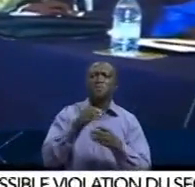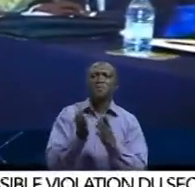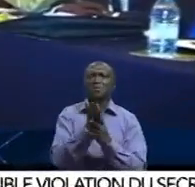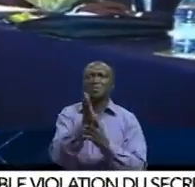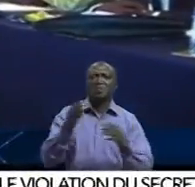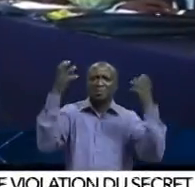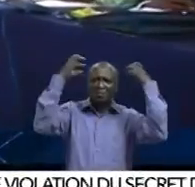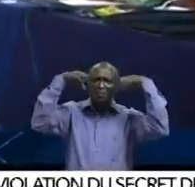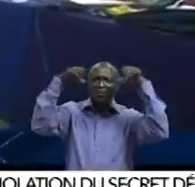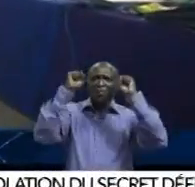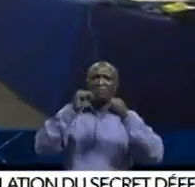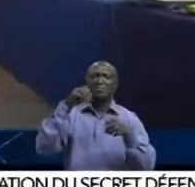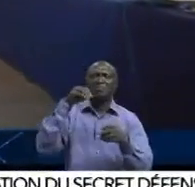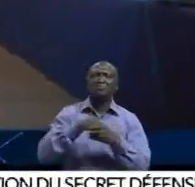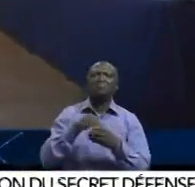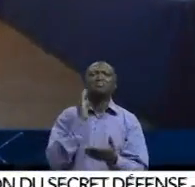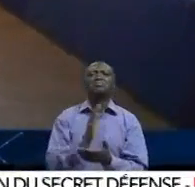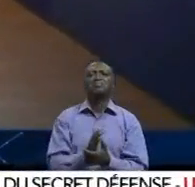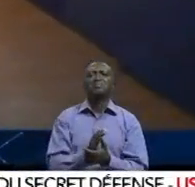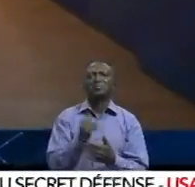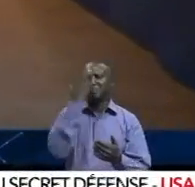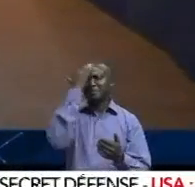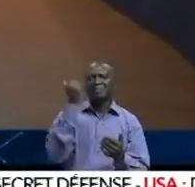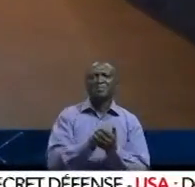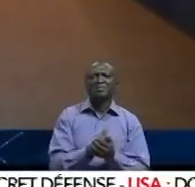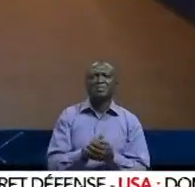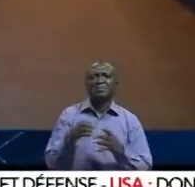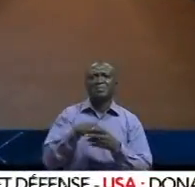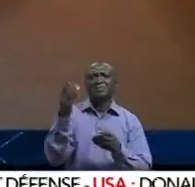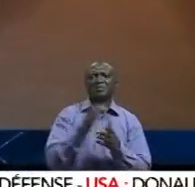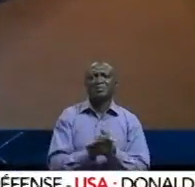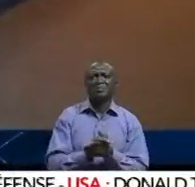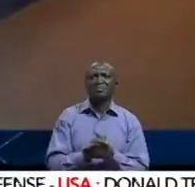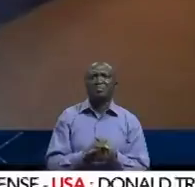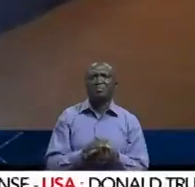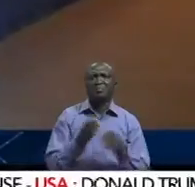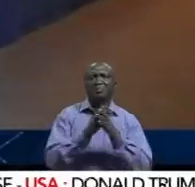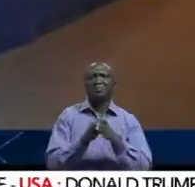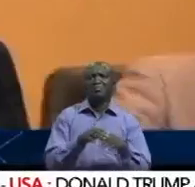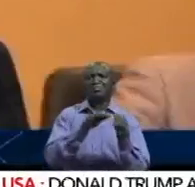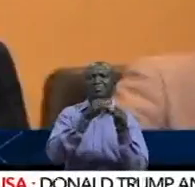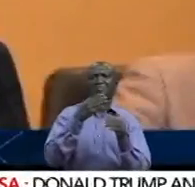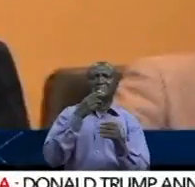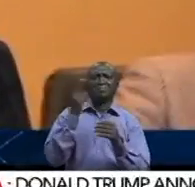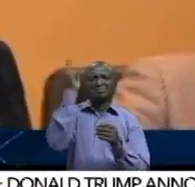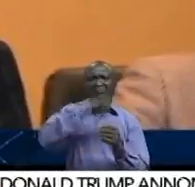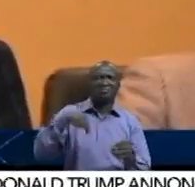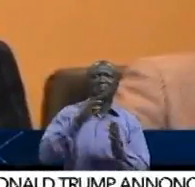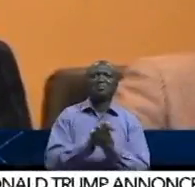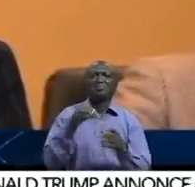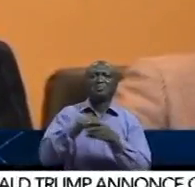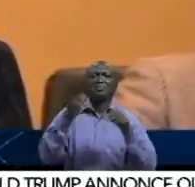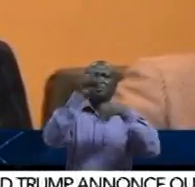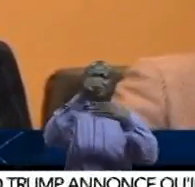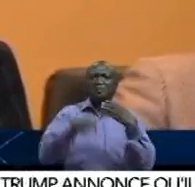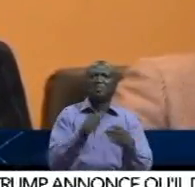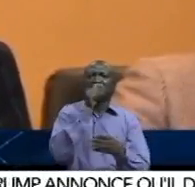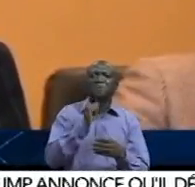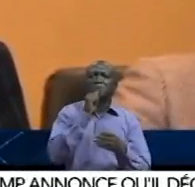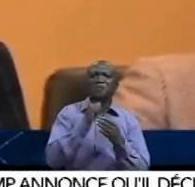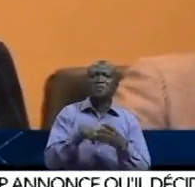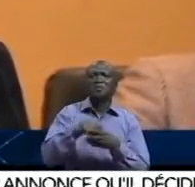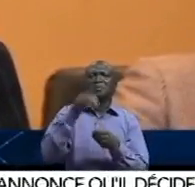constater que cette agence est dans l'impasse parce que il y a une sorte de mépris euh pour le secteur privé il y a euh une